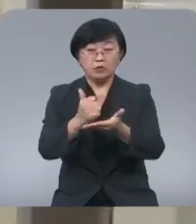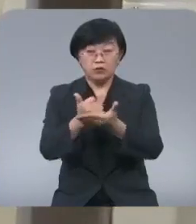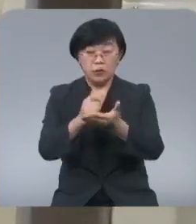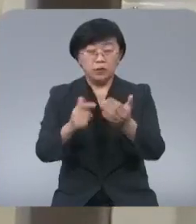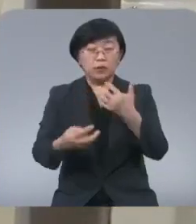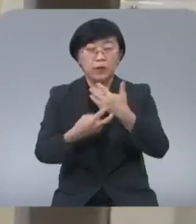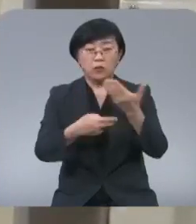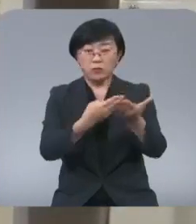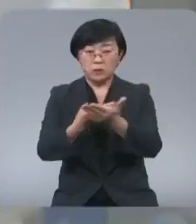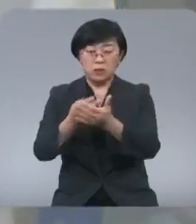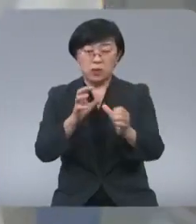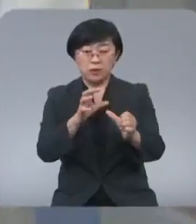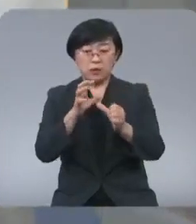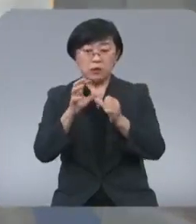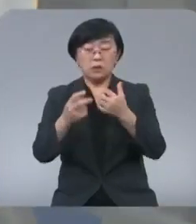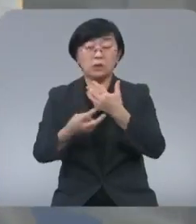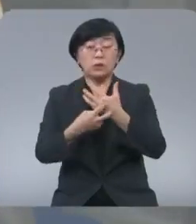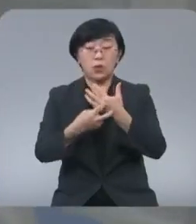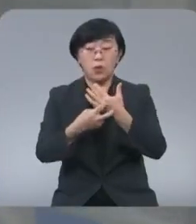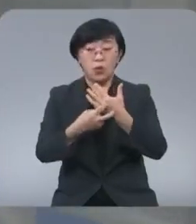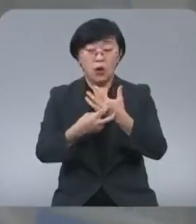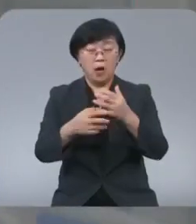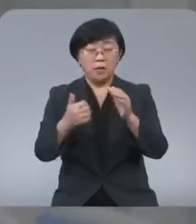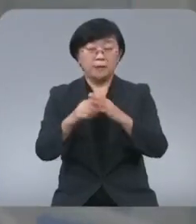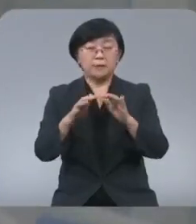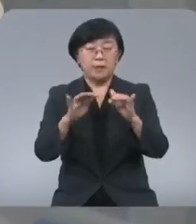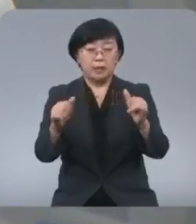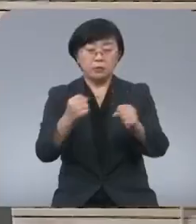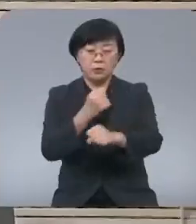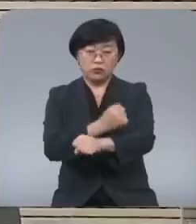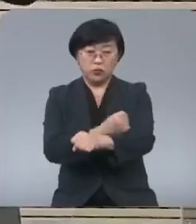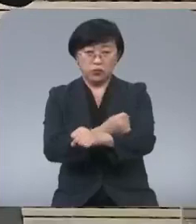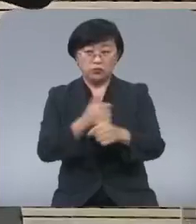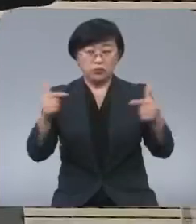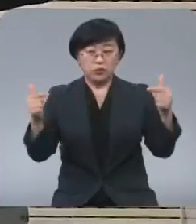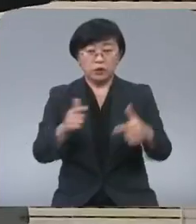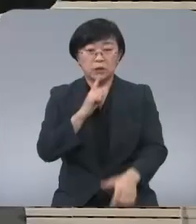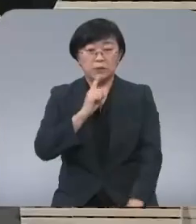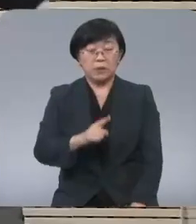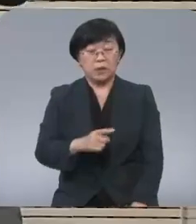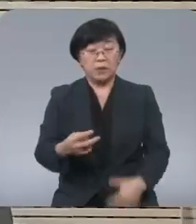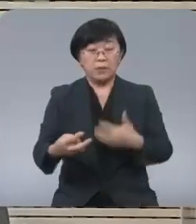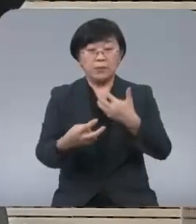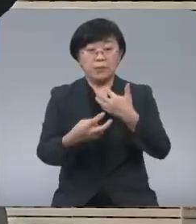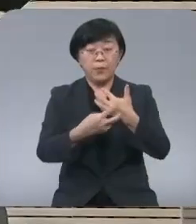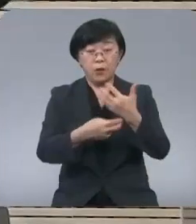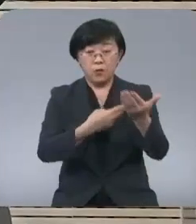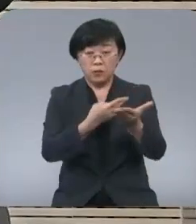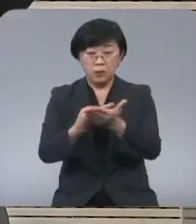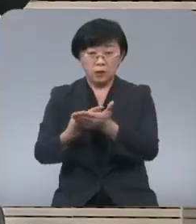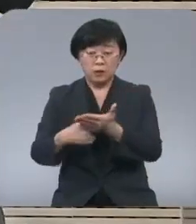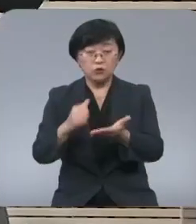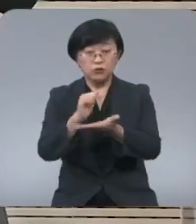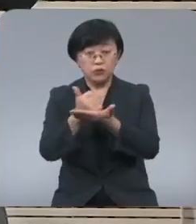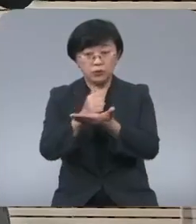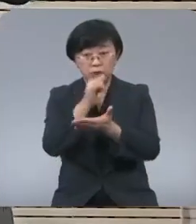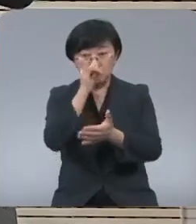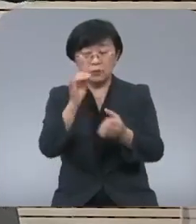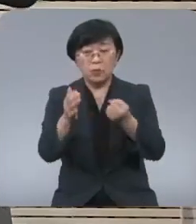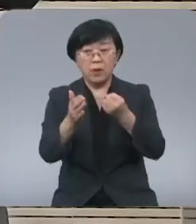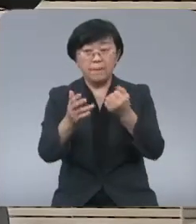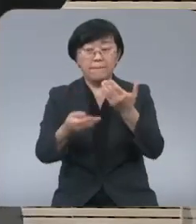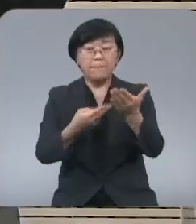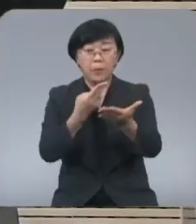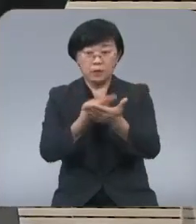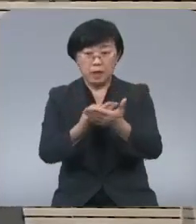병상을 최대한 활용해 의료 인력 부담을 덜겠다는 입장입니다. 환자분들이 어느 정도 좀 위중해지면 바로 중증